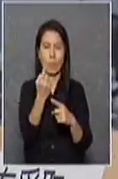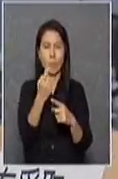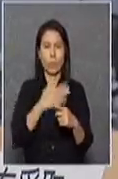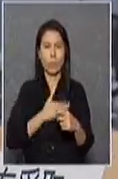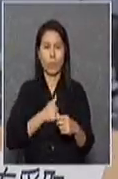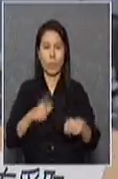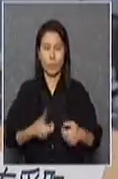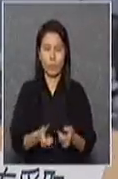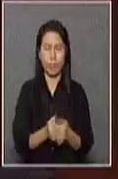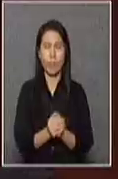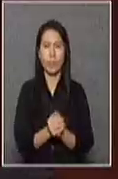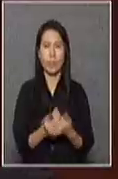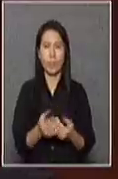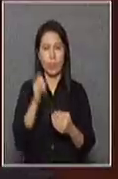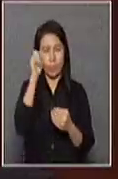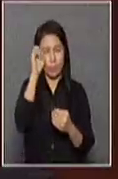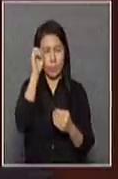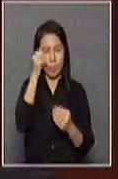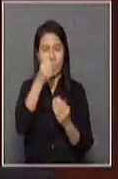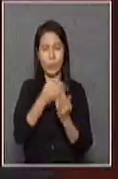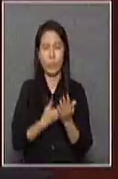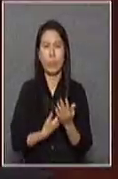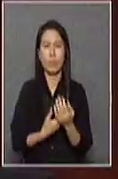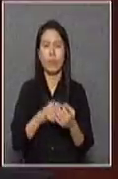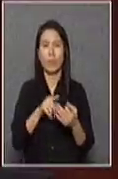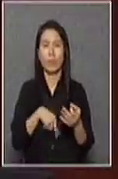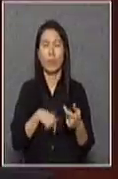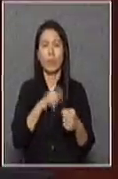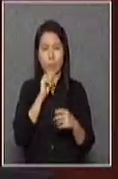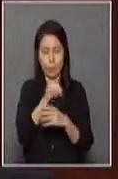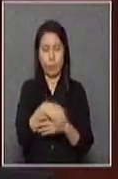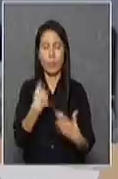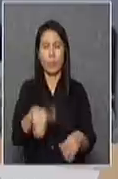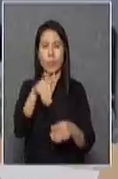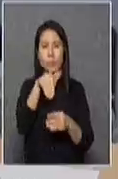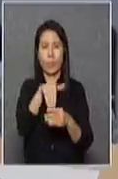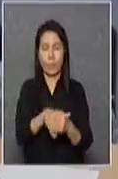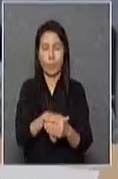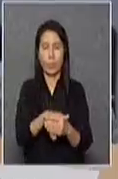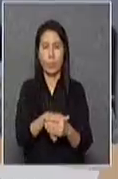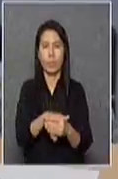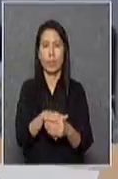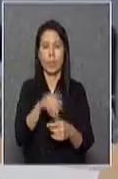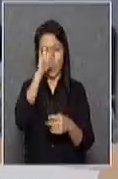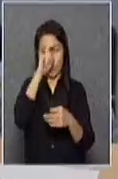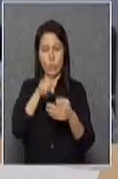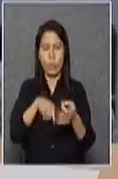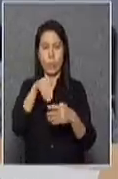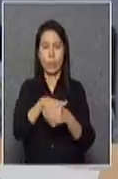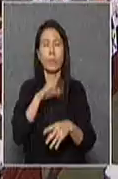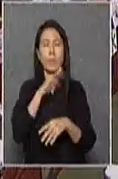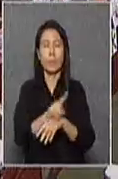支。 現在各位提出的待決議題是梁國雄議員動議的修正案，予以通過。現在付諸表決。梁國雄議員要求記名表決，表決鐘響一分